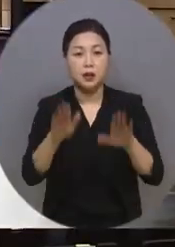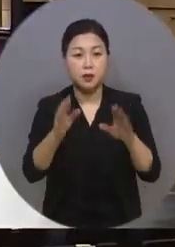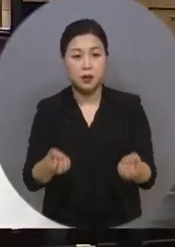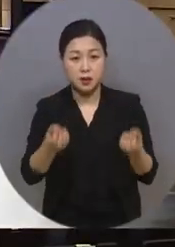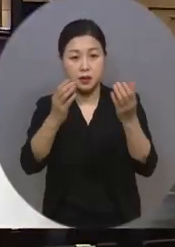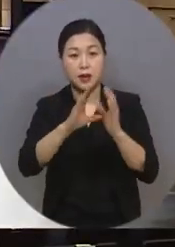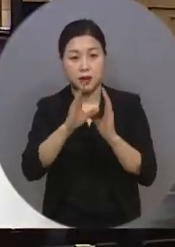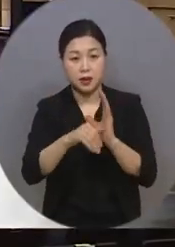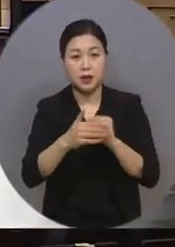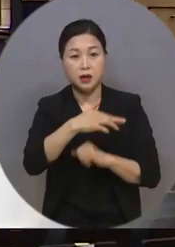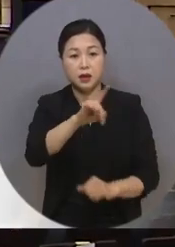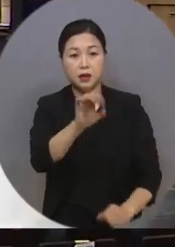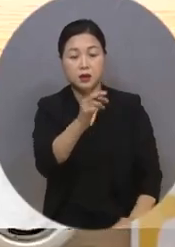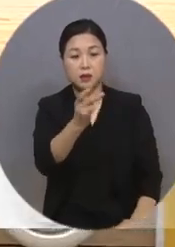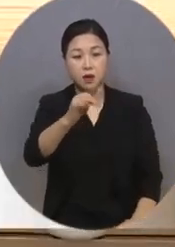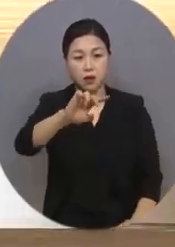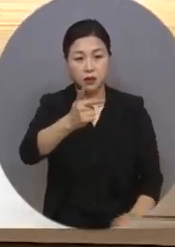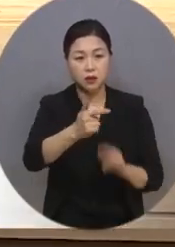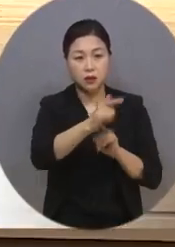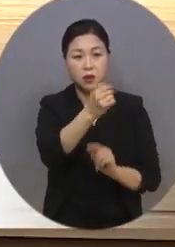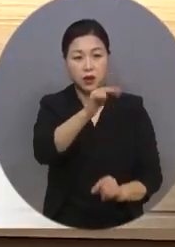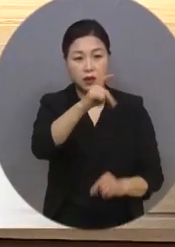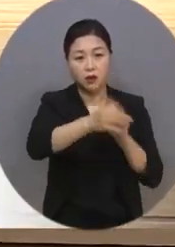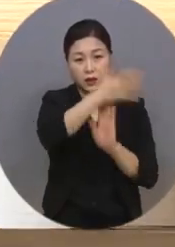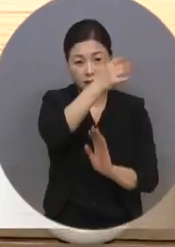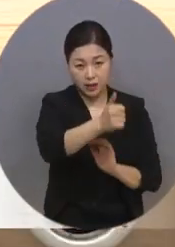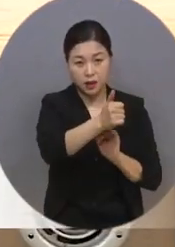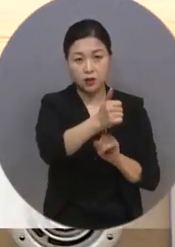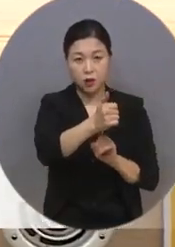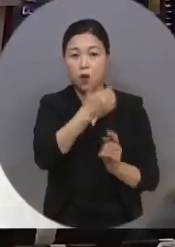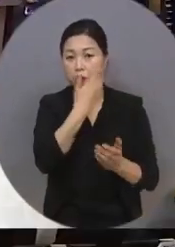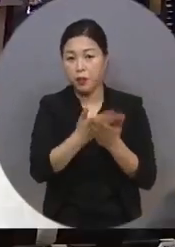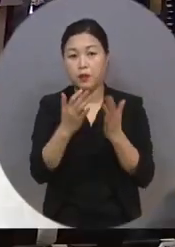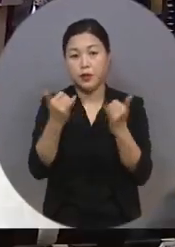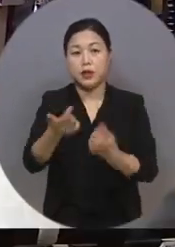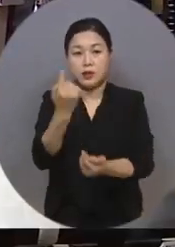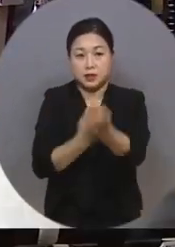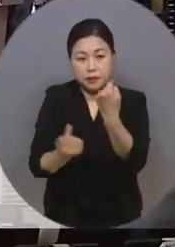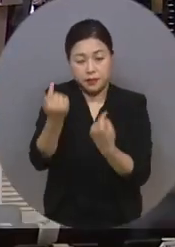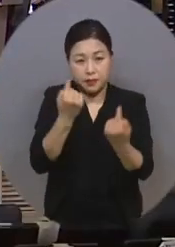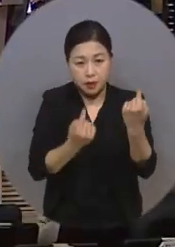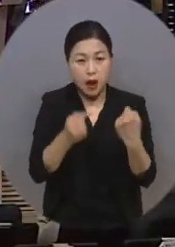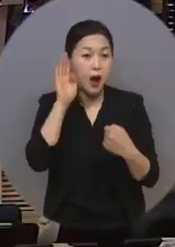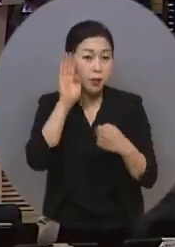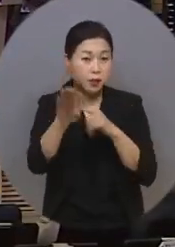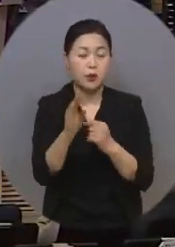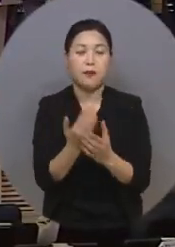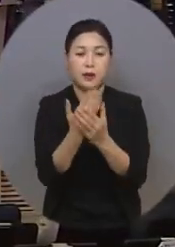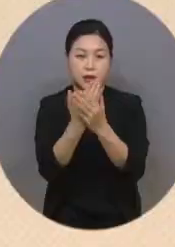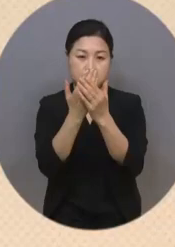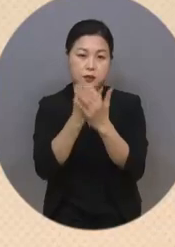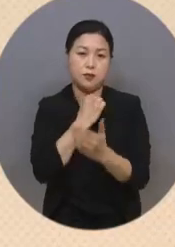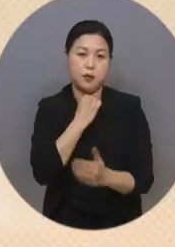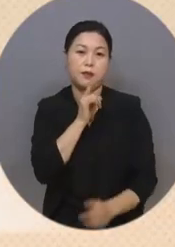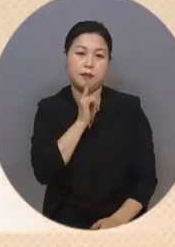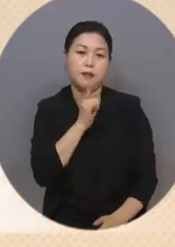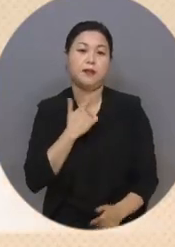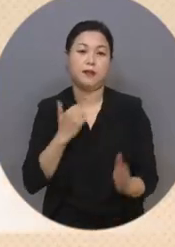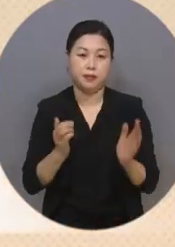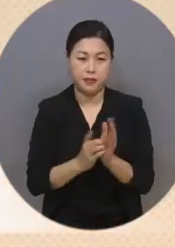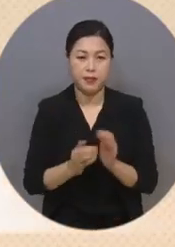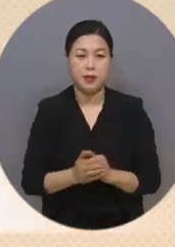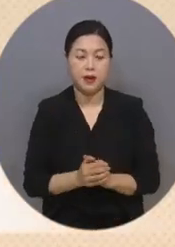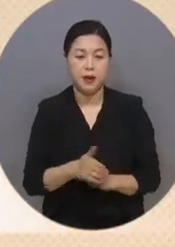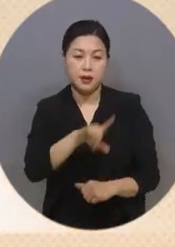행사에는 정명근 화성시장을 비롯한 내 외빈들이 참석한 가운데 앞으로의 발전을 기원했습니다. 이름만큼이나